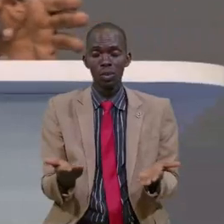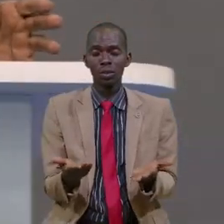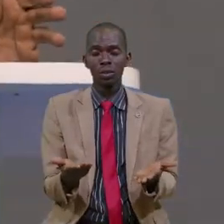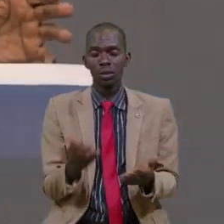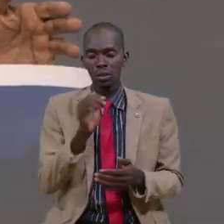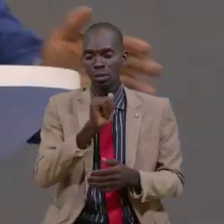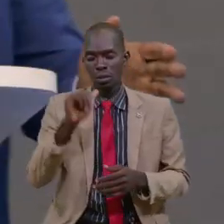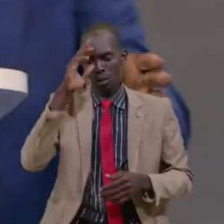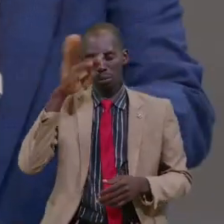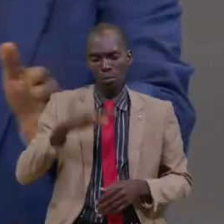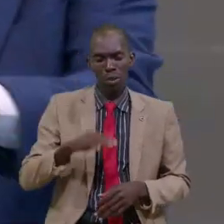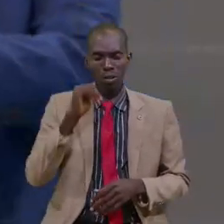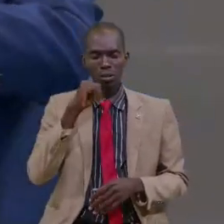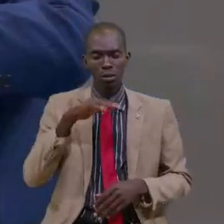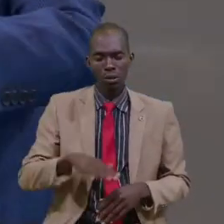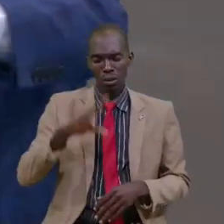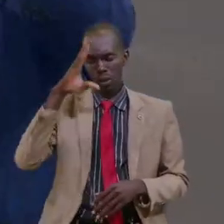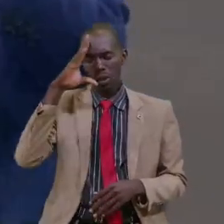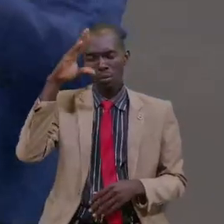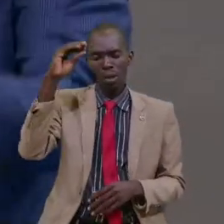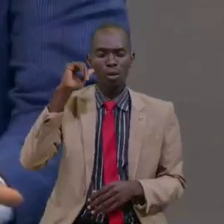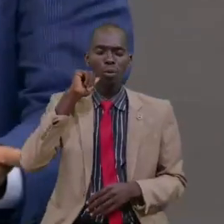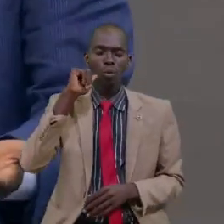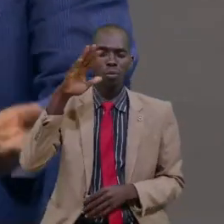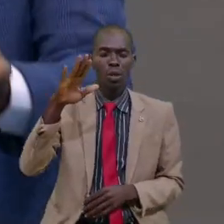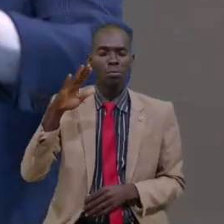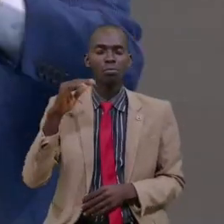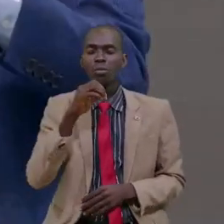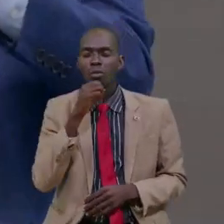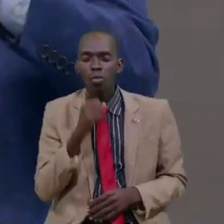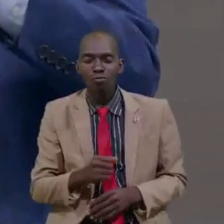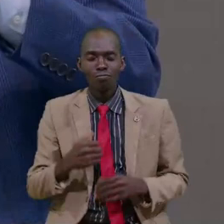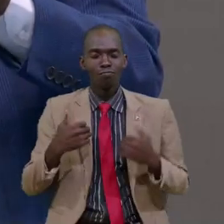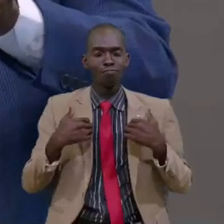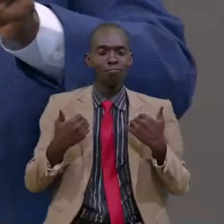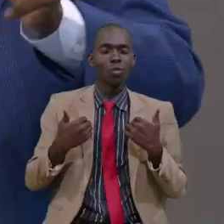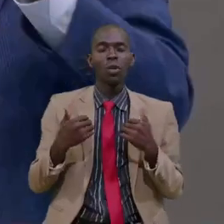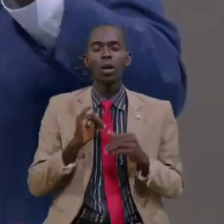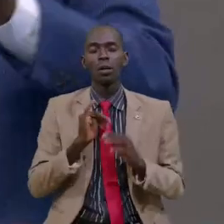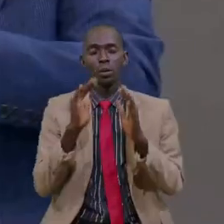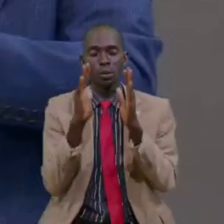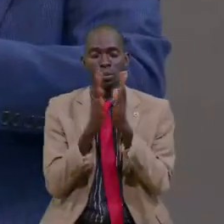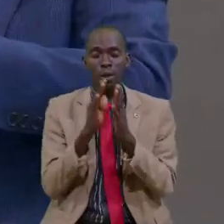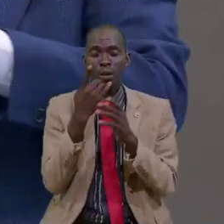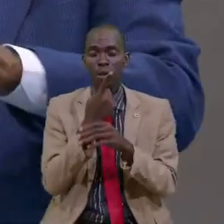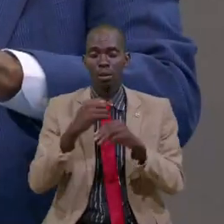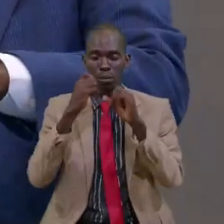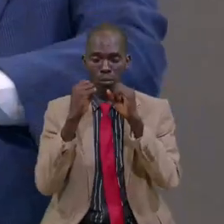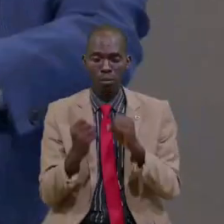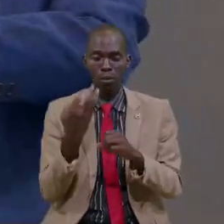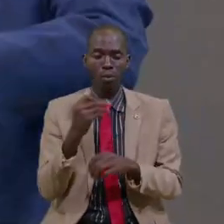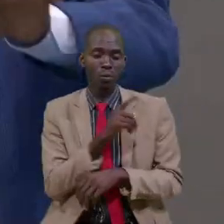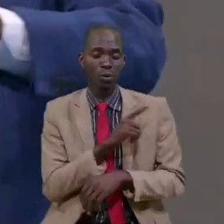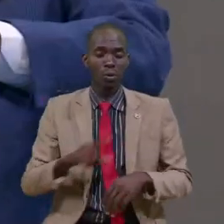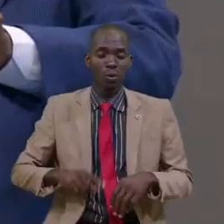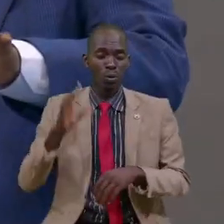ici, garçon, fille, homme, femme, jeune, vieux, je prie que la